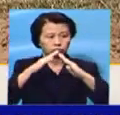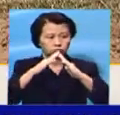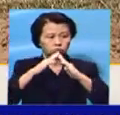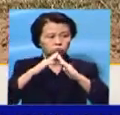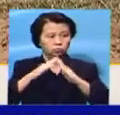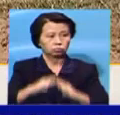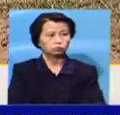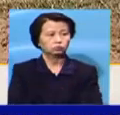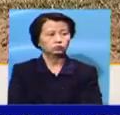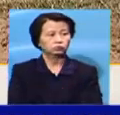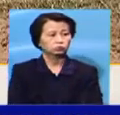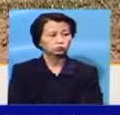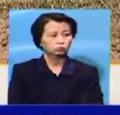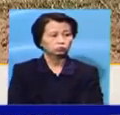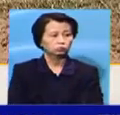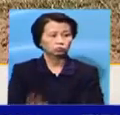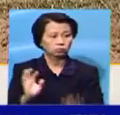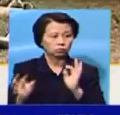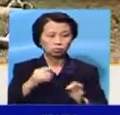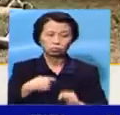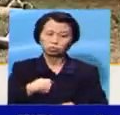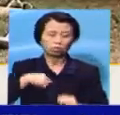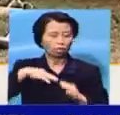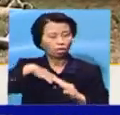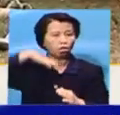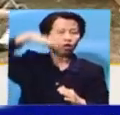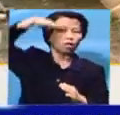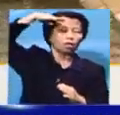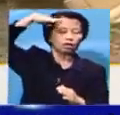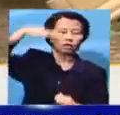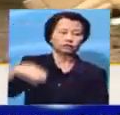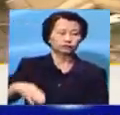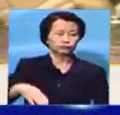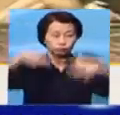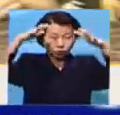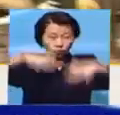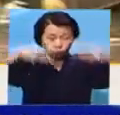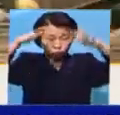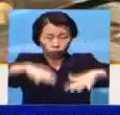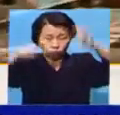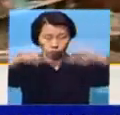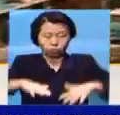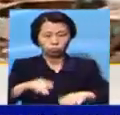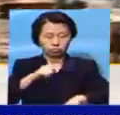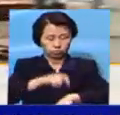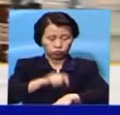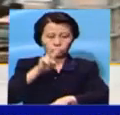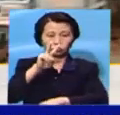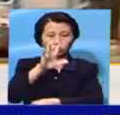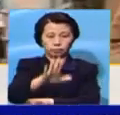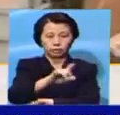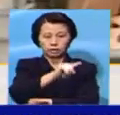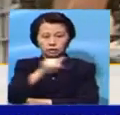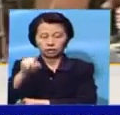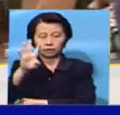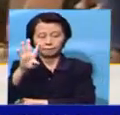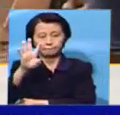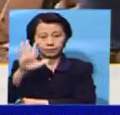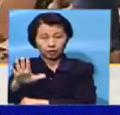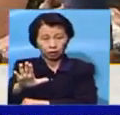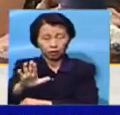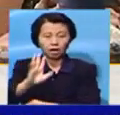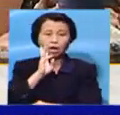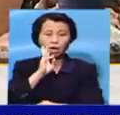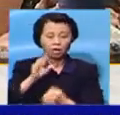tu tenggelam kalau Akak tenggelamlah hujan lebat yang bermul sejak pukul petang hingga 4 petang semalam menyebabkan